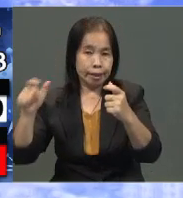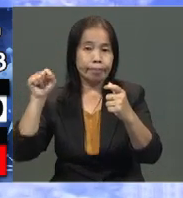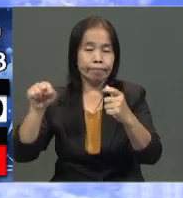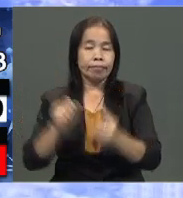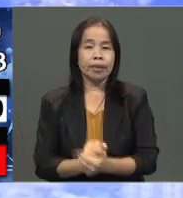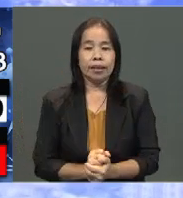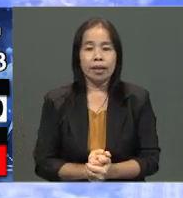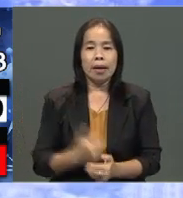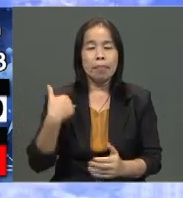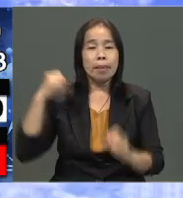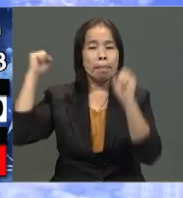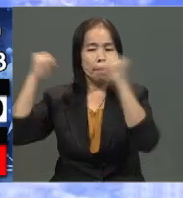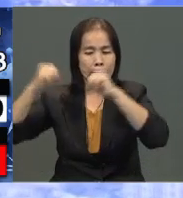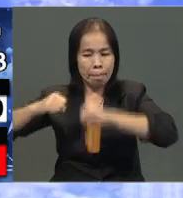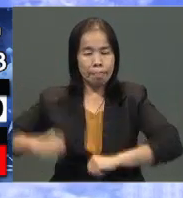นโดยประมาณเหลือจะเที่ยงนิดหน่อยในวันพุธผมก็จะเป็นผู้มารายงานให้ท่านทราบนะครับในกรณีของการธน.